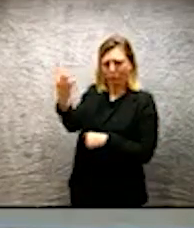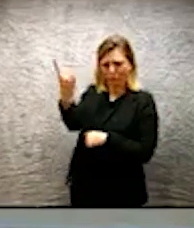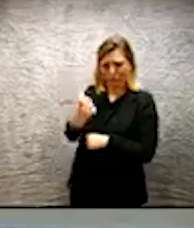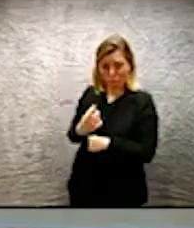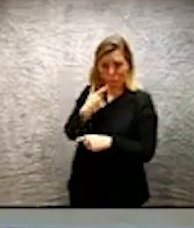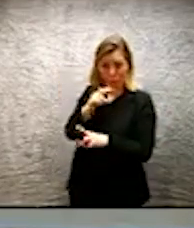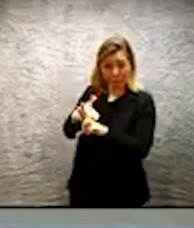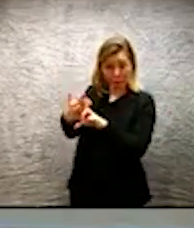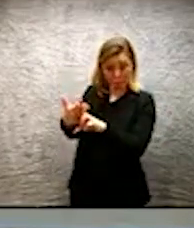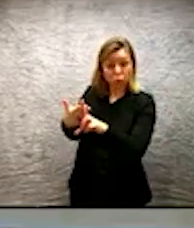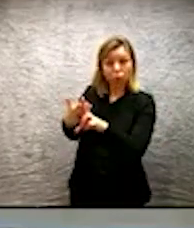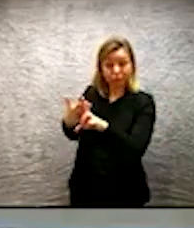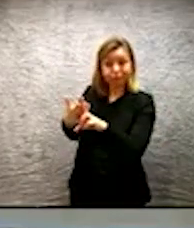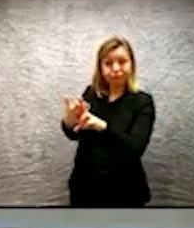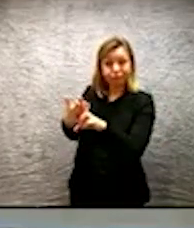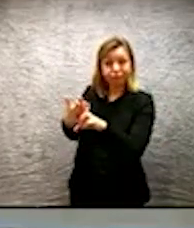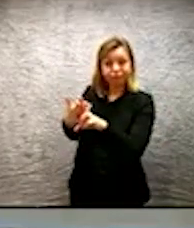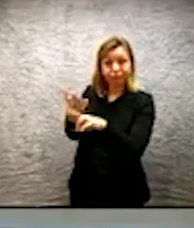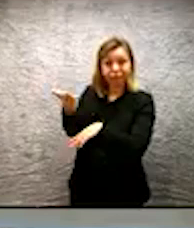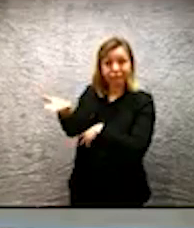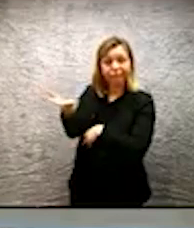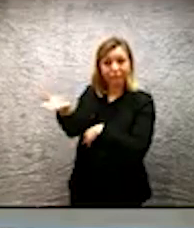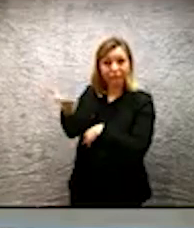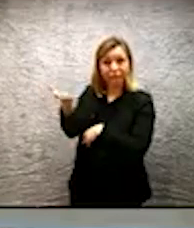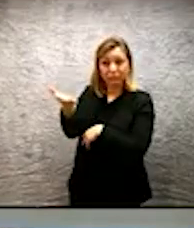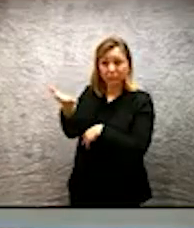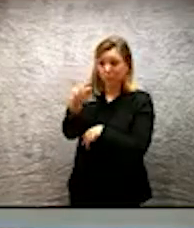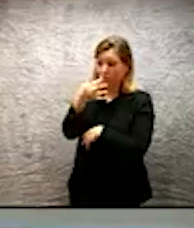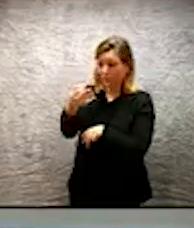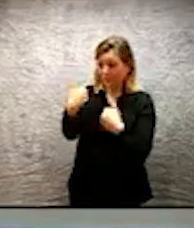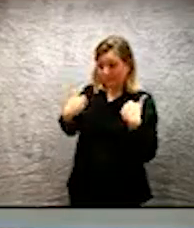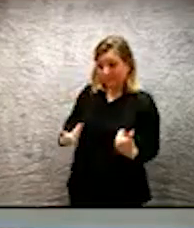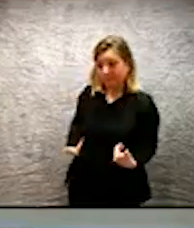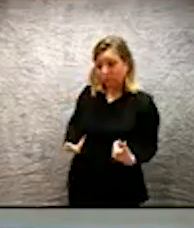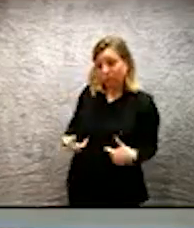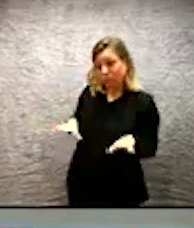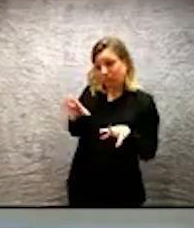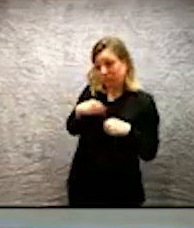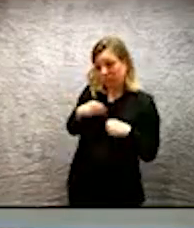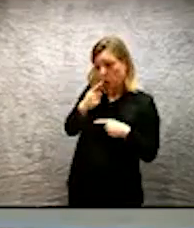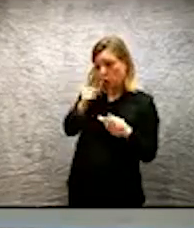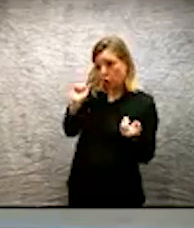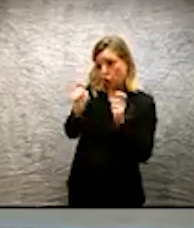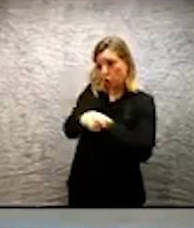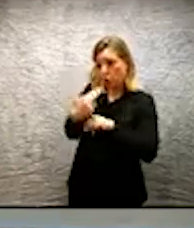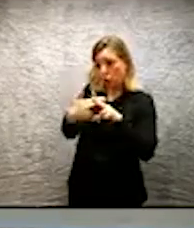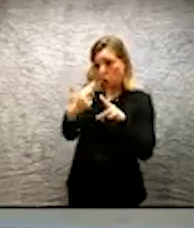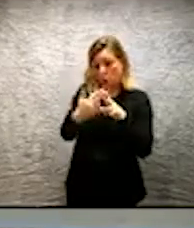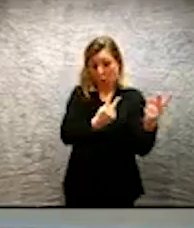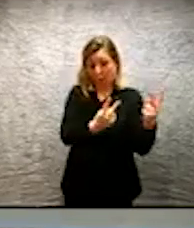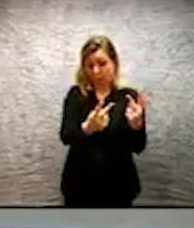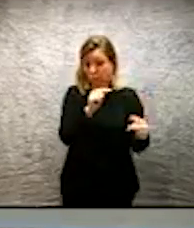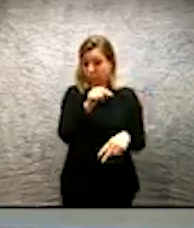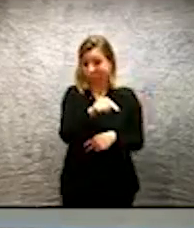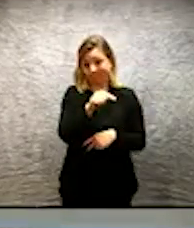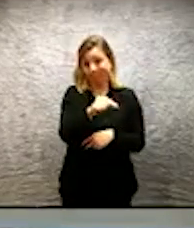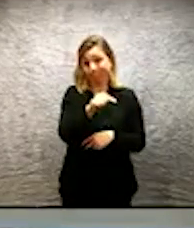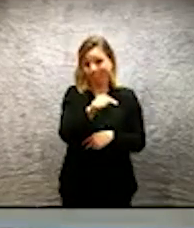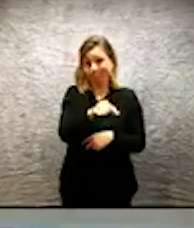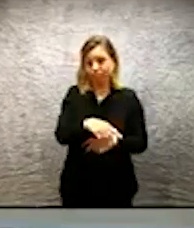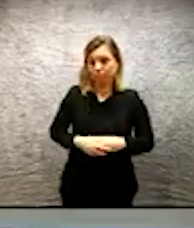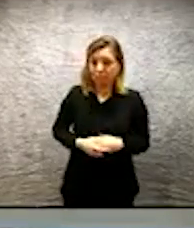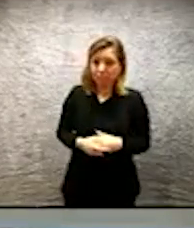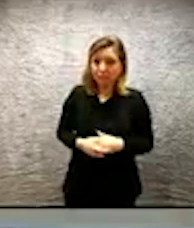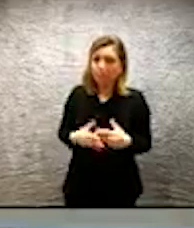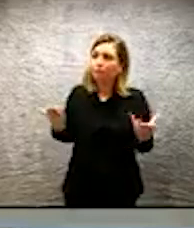répondu qu'effectivement j'étais, me concernant en tout cas, pour le changement de nom de cette avenue.